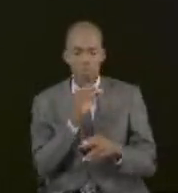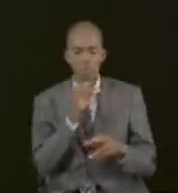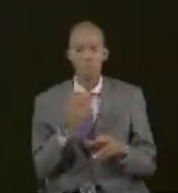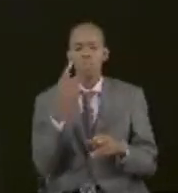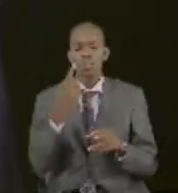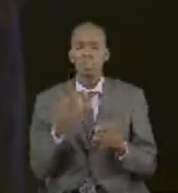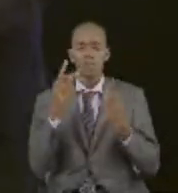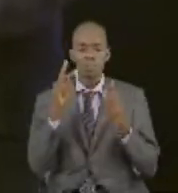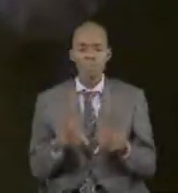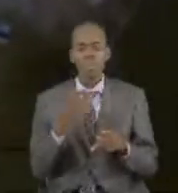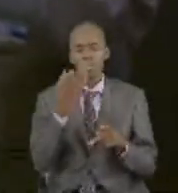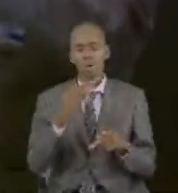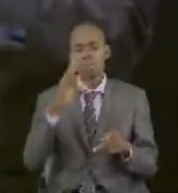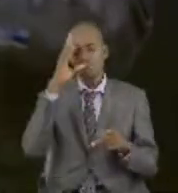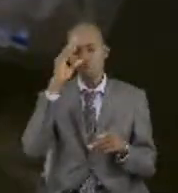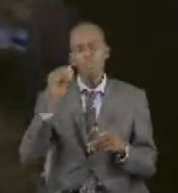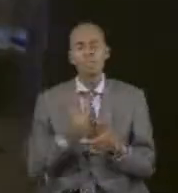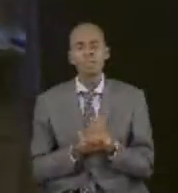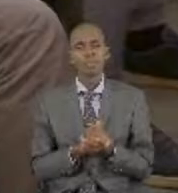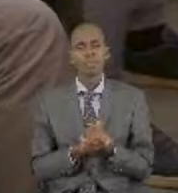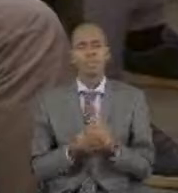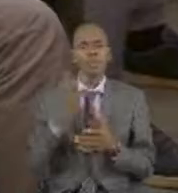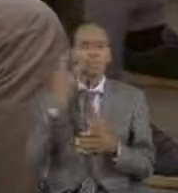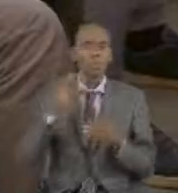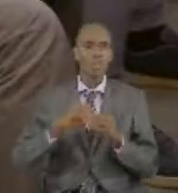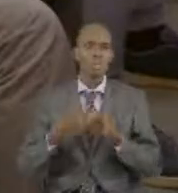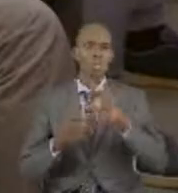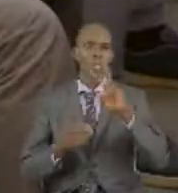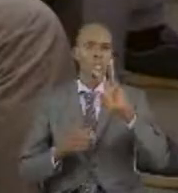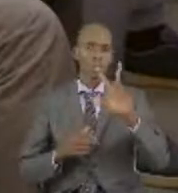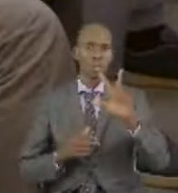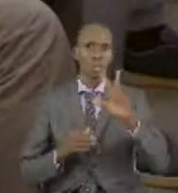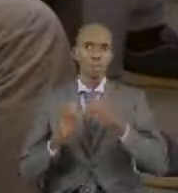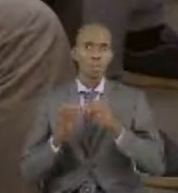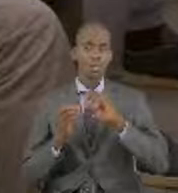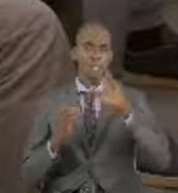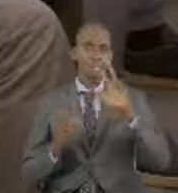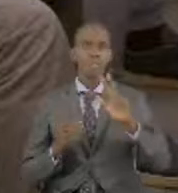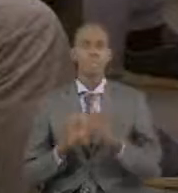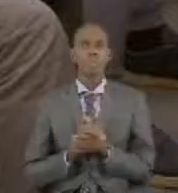tu ne regardes pas à l'apparence des hommes. Voyons le deuxième élément ici.